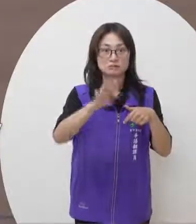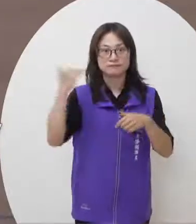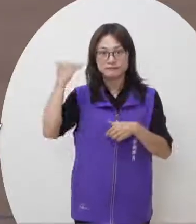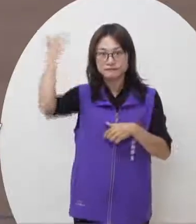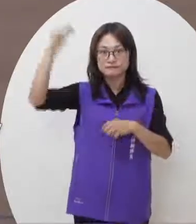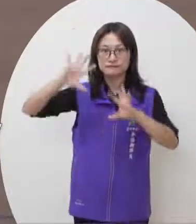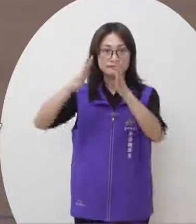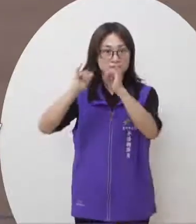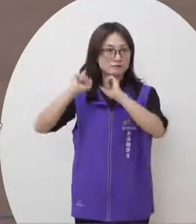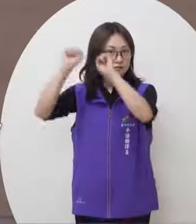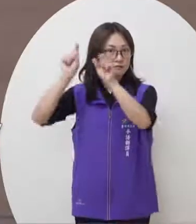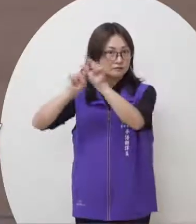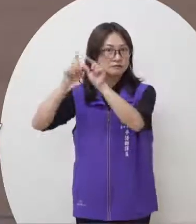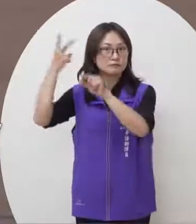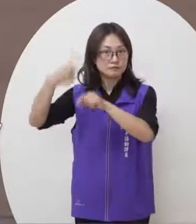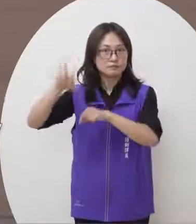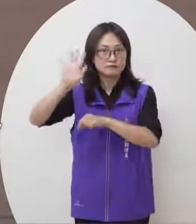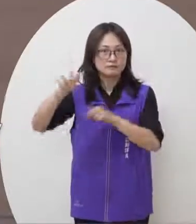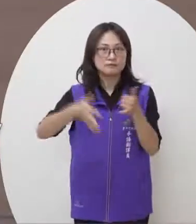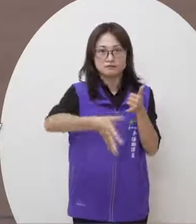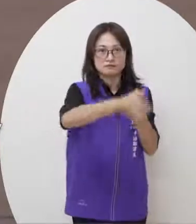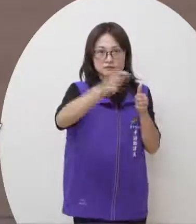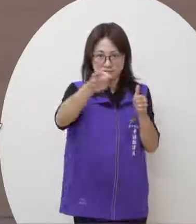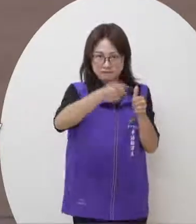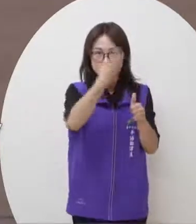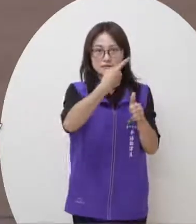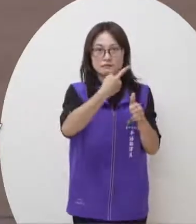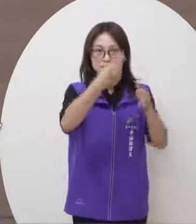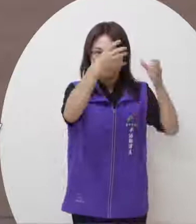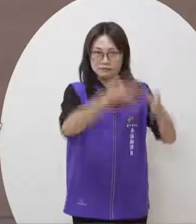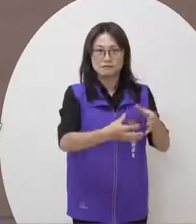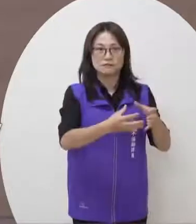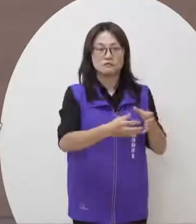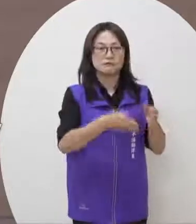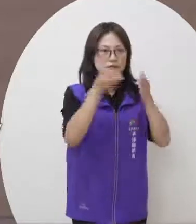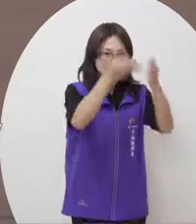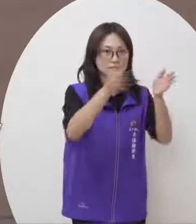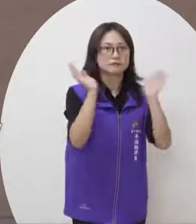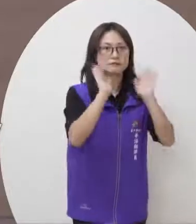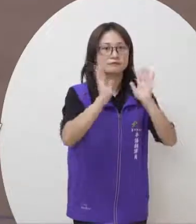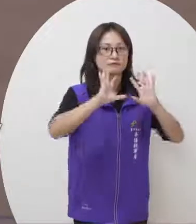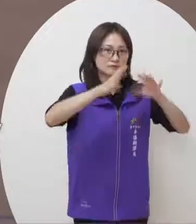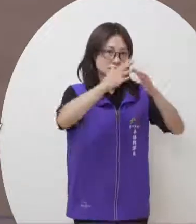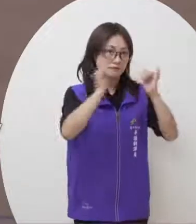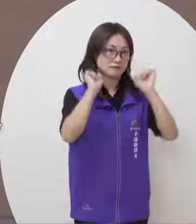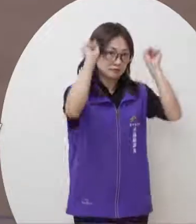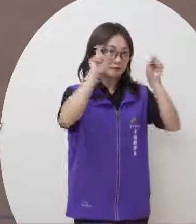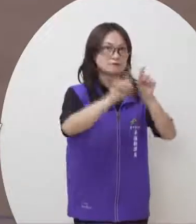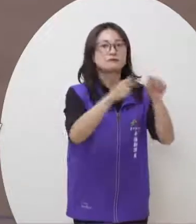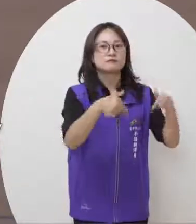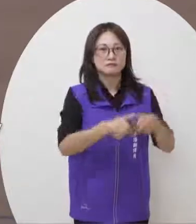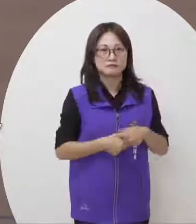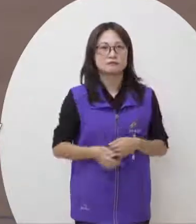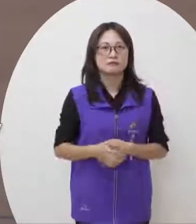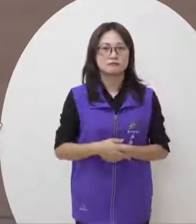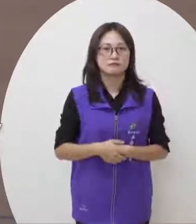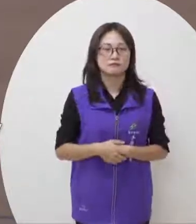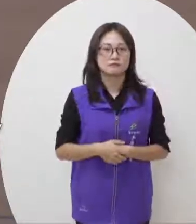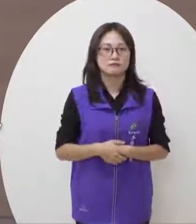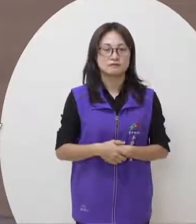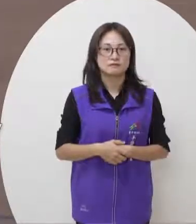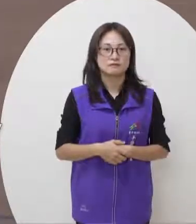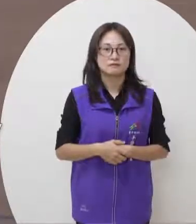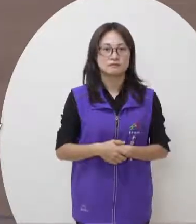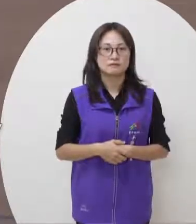心，我们也有全国首创的儿童国民运动中心，儿童版的，所以小朋友的设